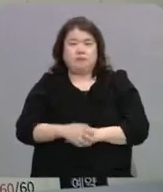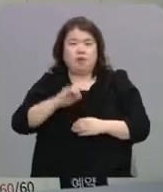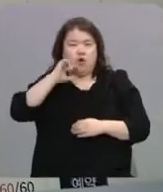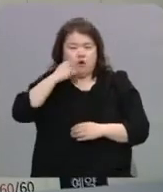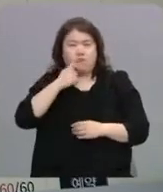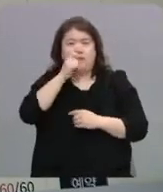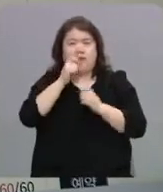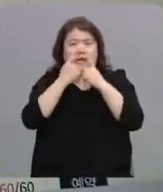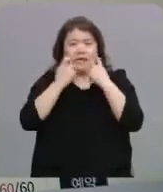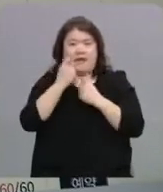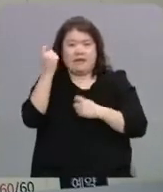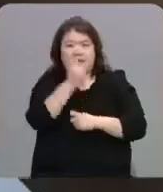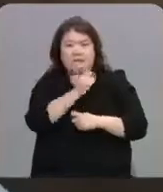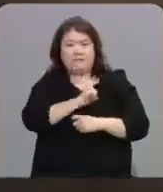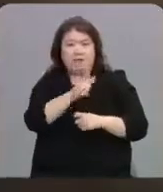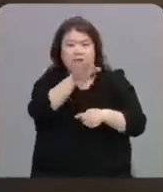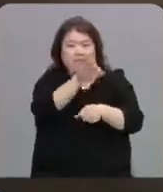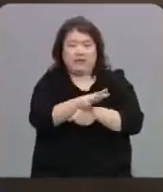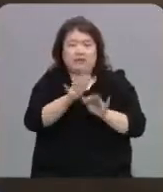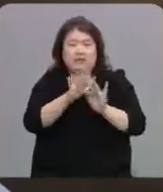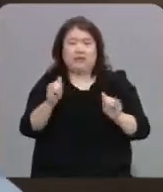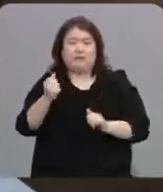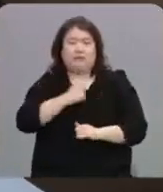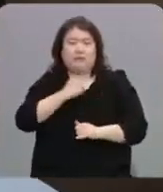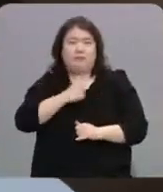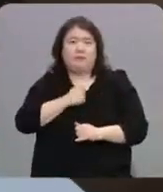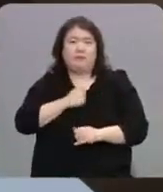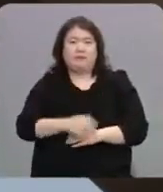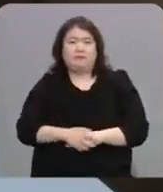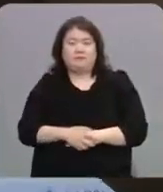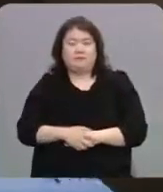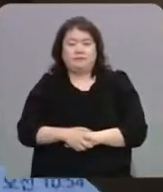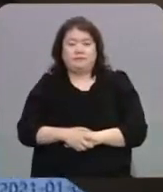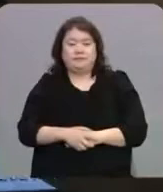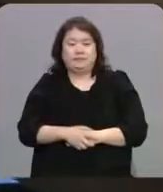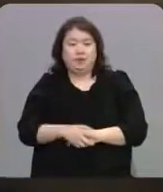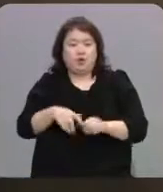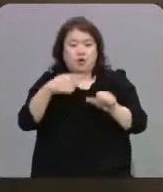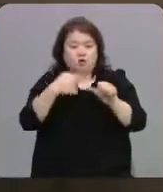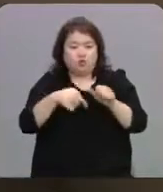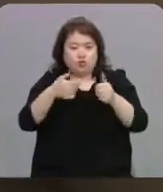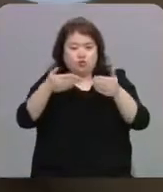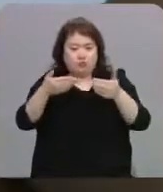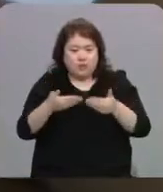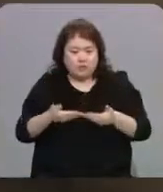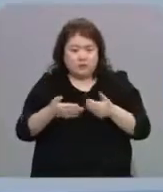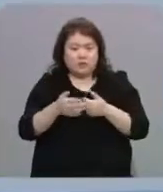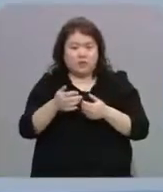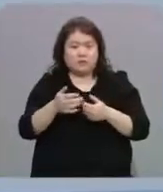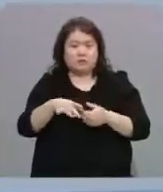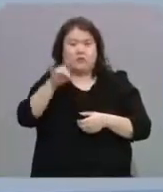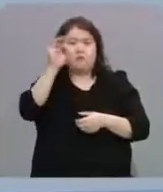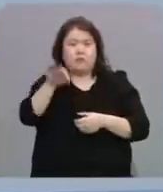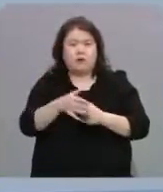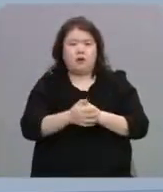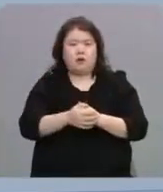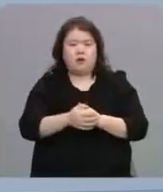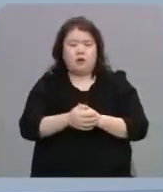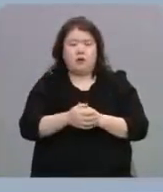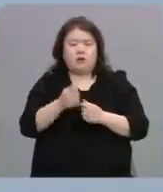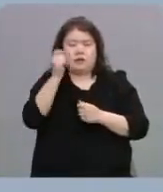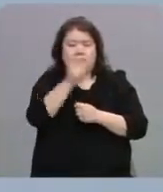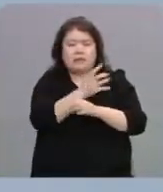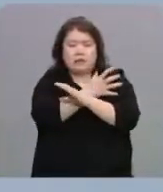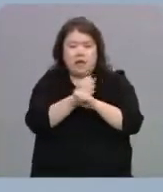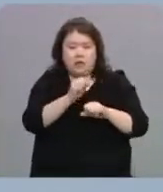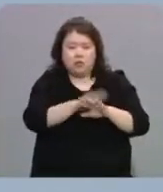개인택시 면허를 서 들이 사람들은 답답할 뿐입니다 해후 깠는데 일어난 참이 확 ck 하면 이럴려고 부터